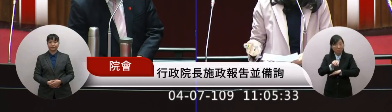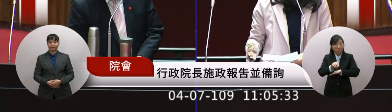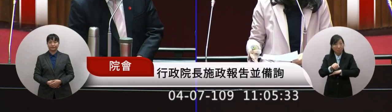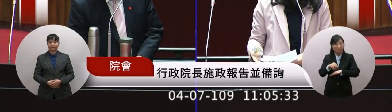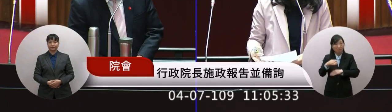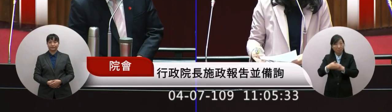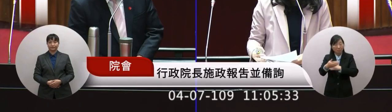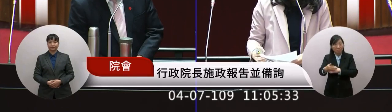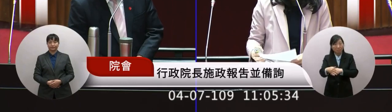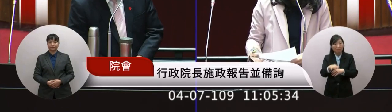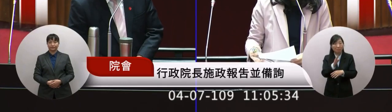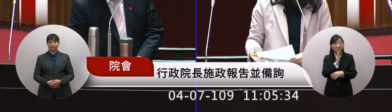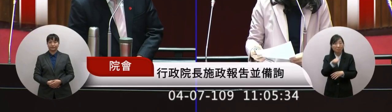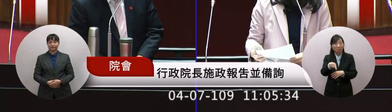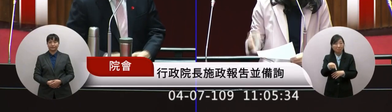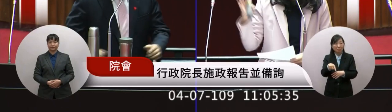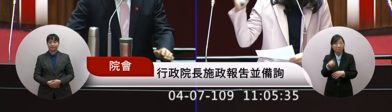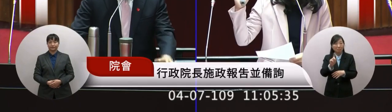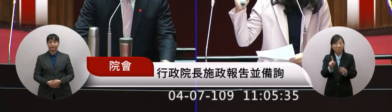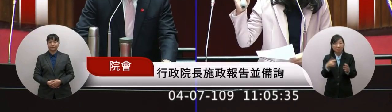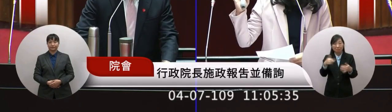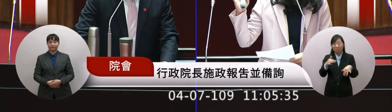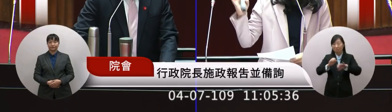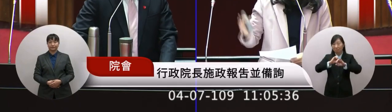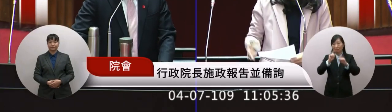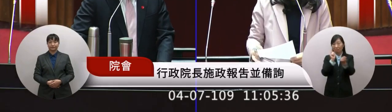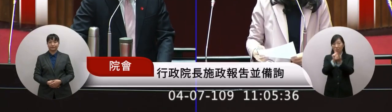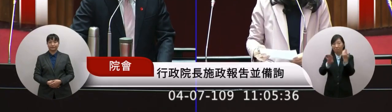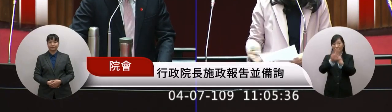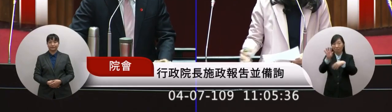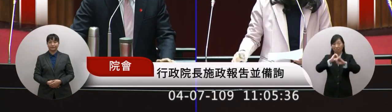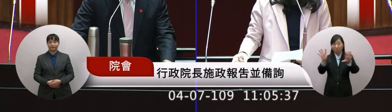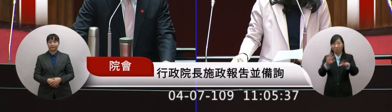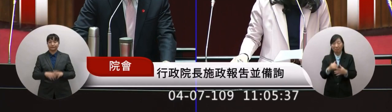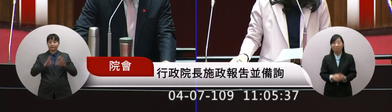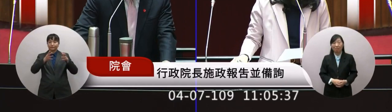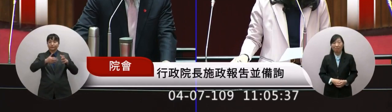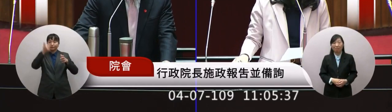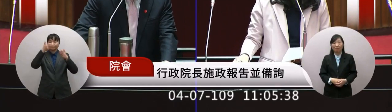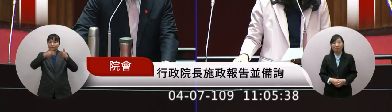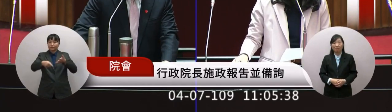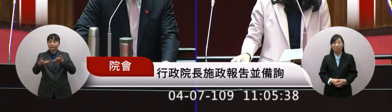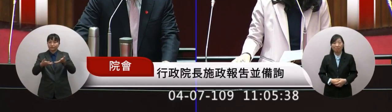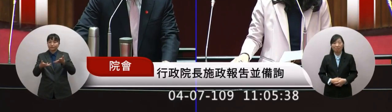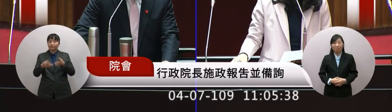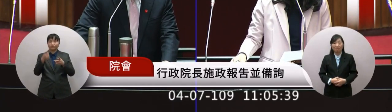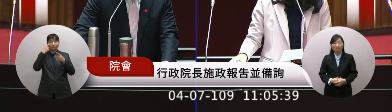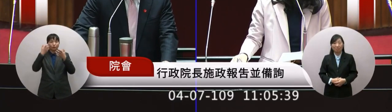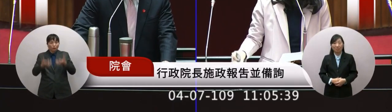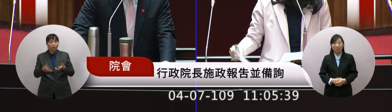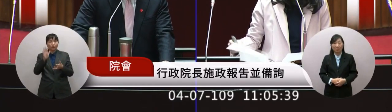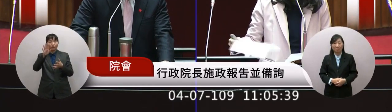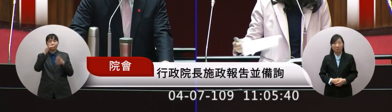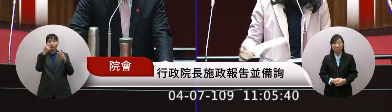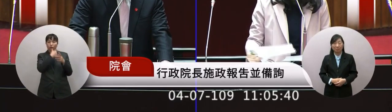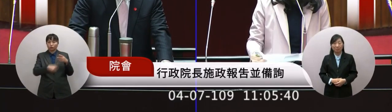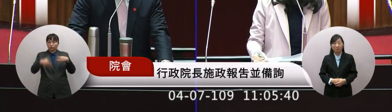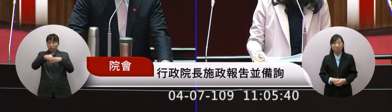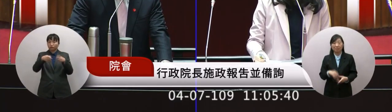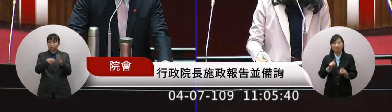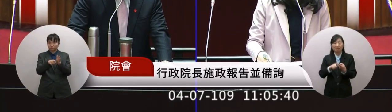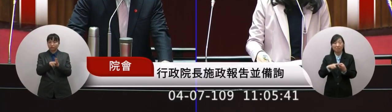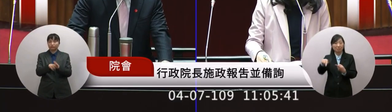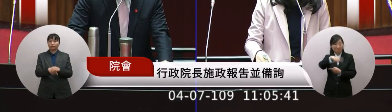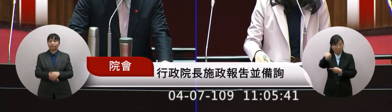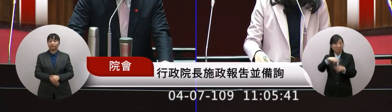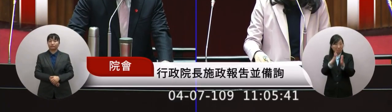是没有对外公开呢？数位发展部的部分， 总统对这件事情非常重视，在选举的时候， 各界也